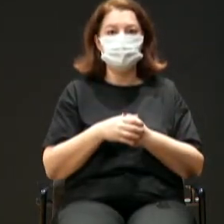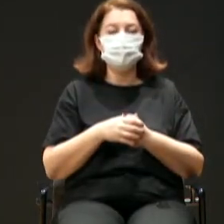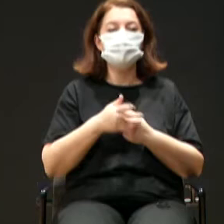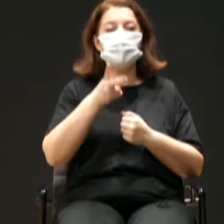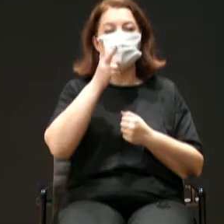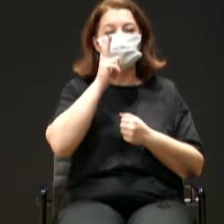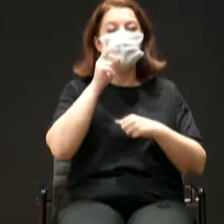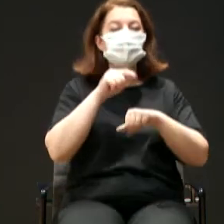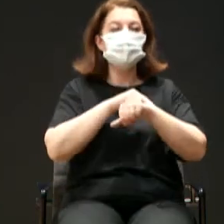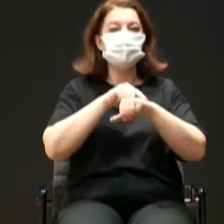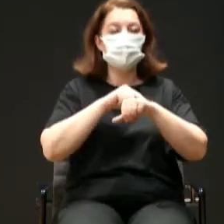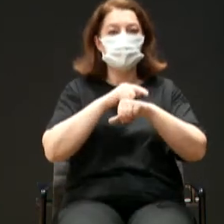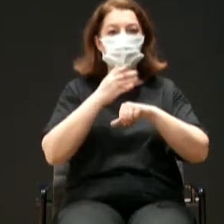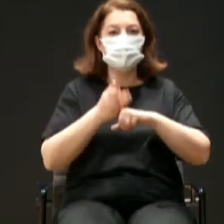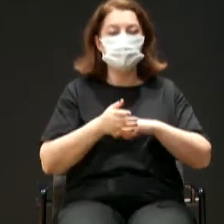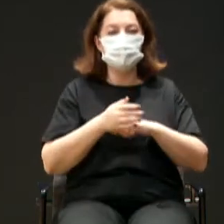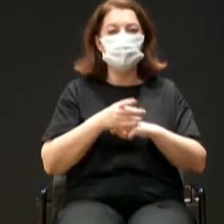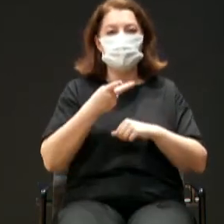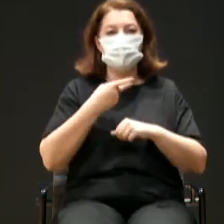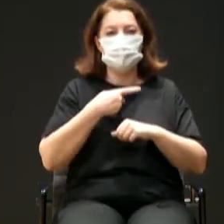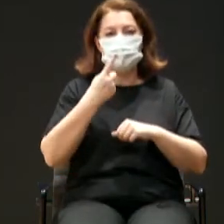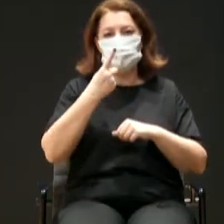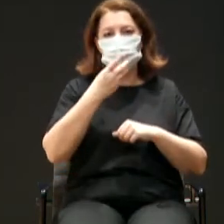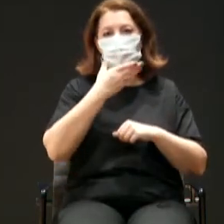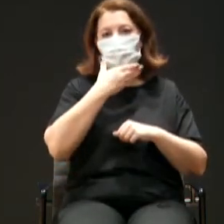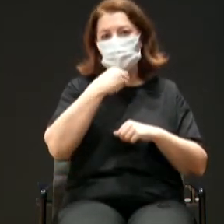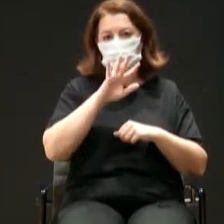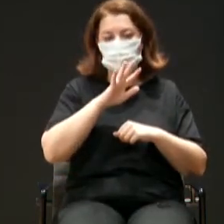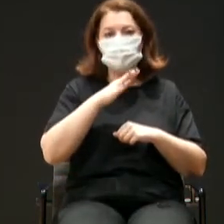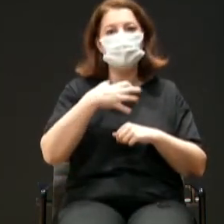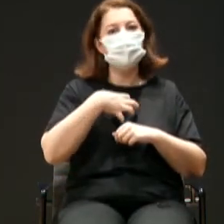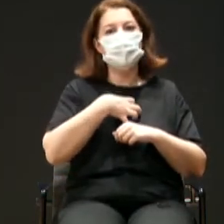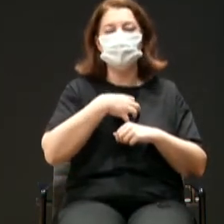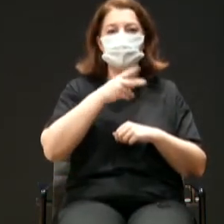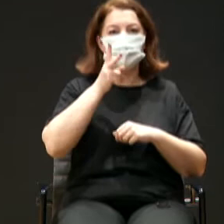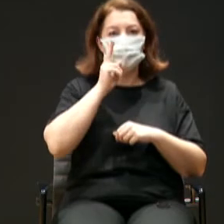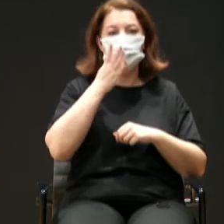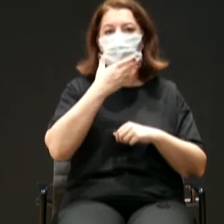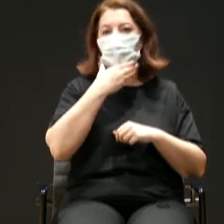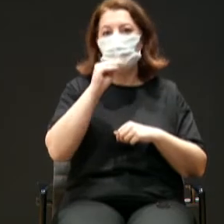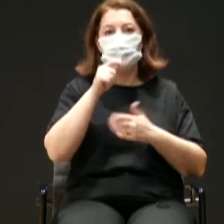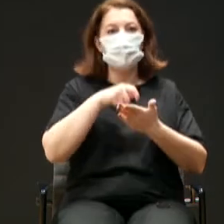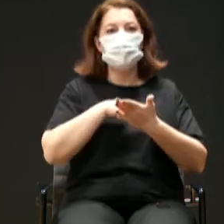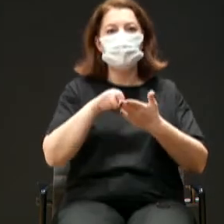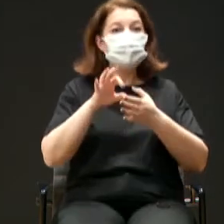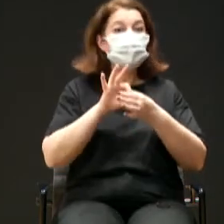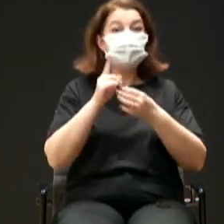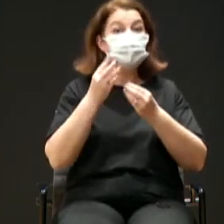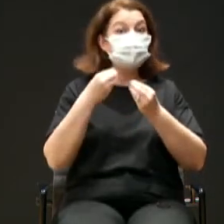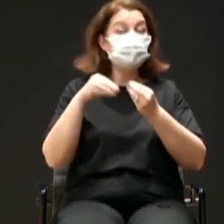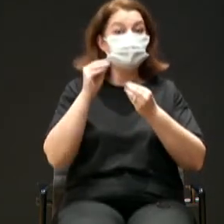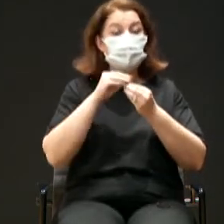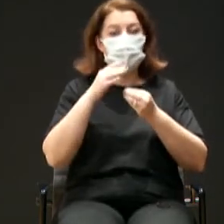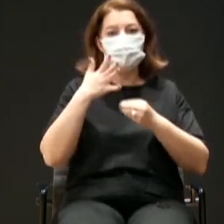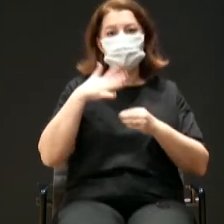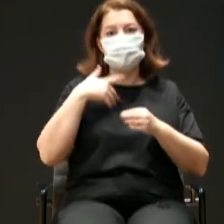son zamanlarda ben de bir emekliyim. Haziran sonunda emekli maaşına nasıl bir zam alacağım diye